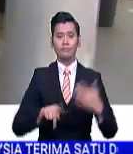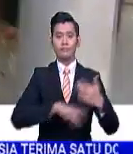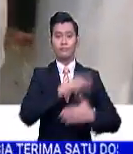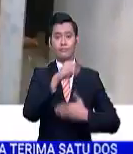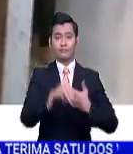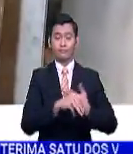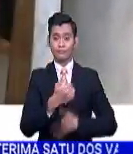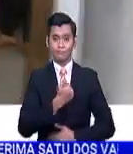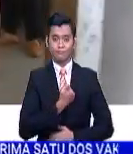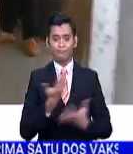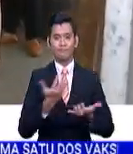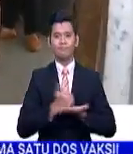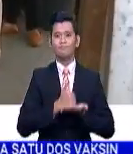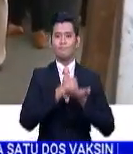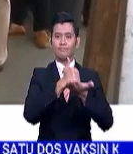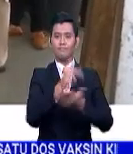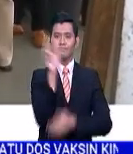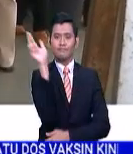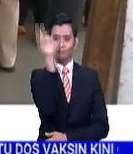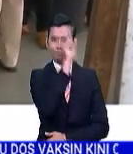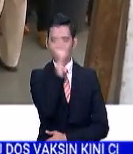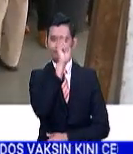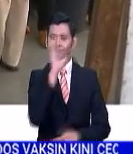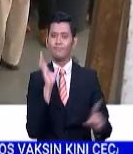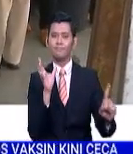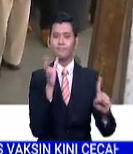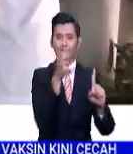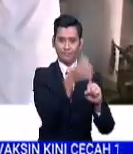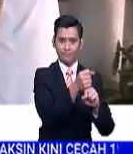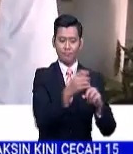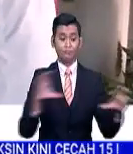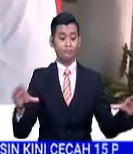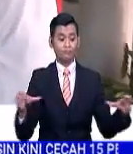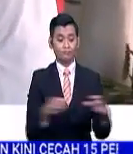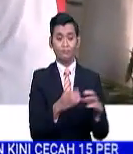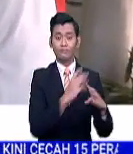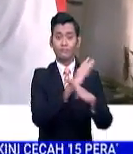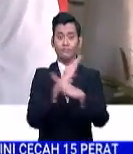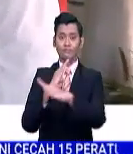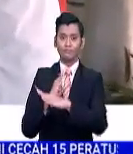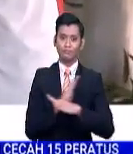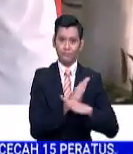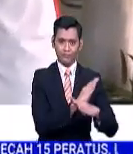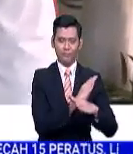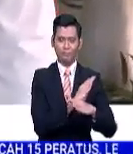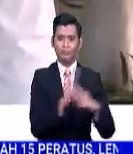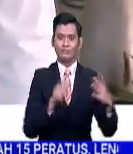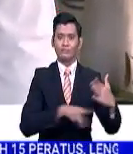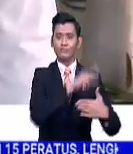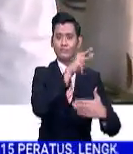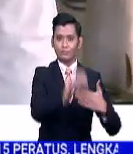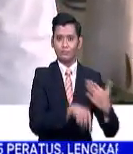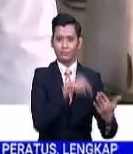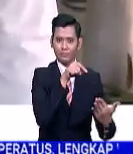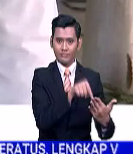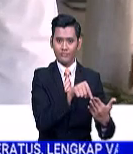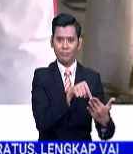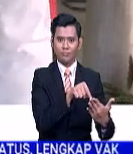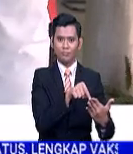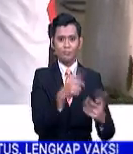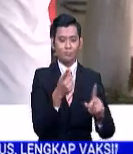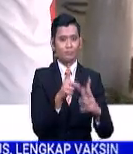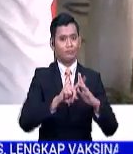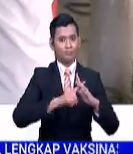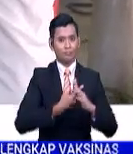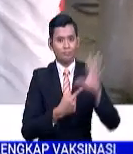membantu pihak kerajaan untuk mencapai imuniti kelompok. Program ini dimulakan pada 6